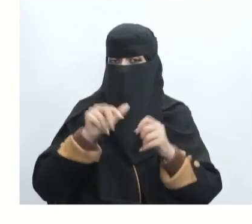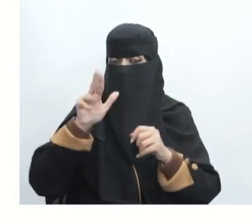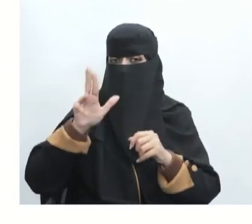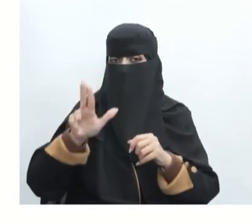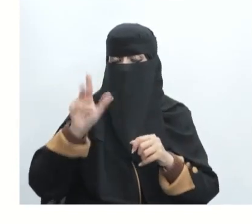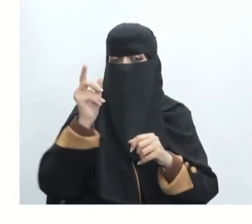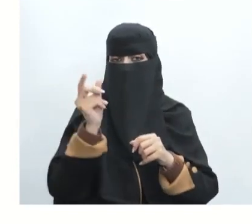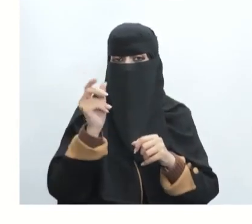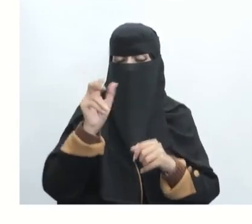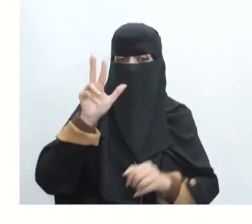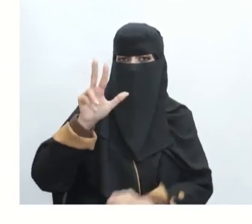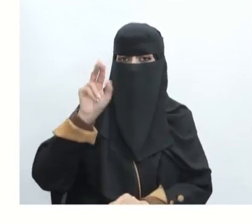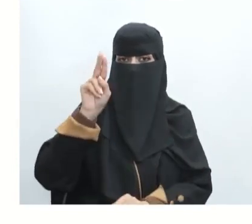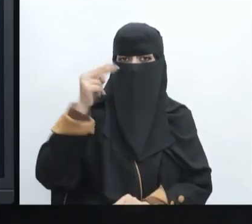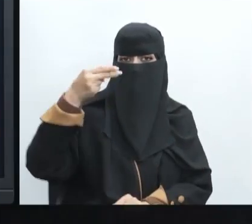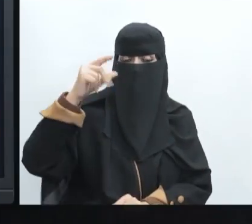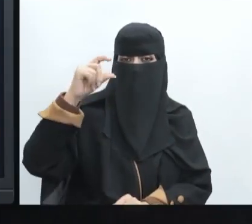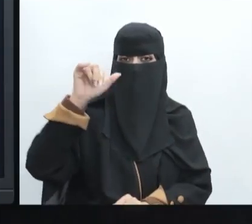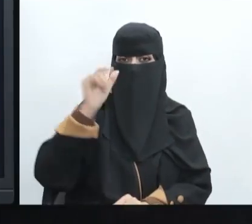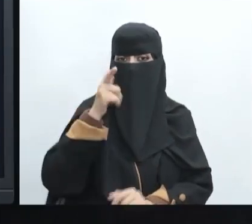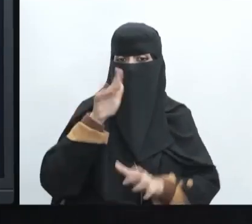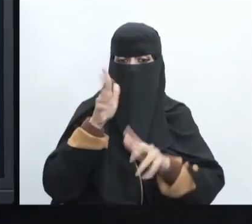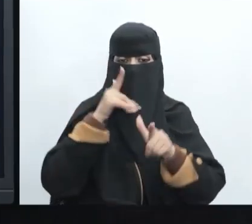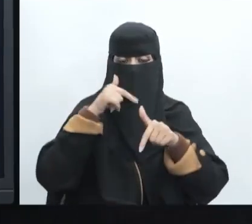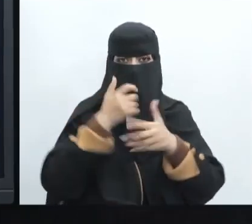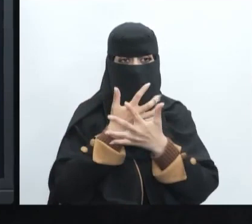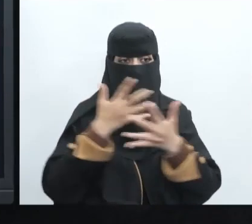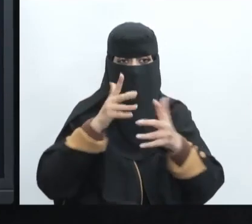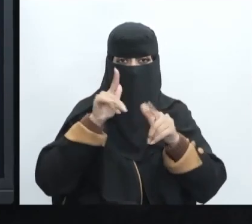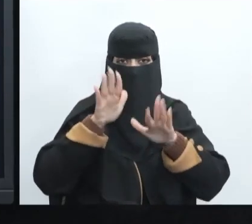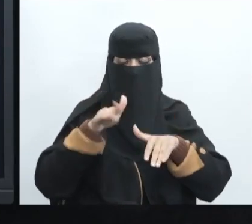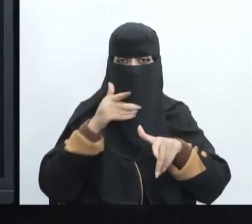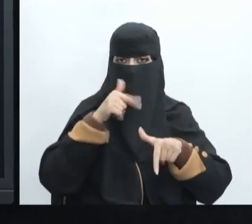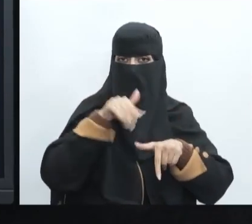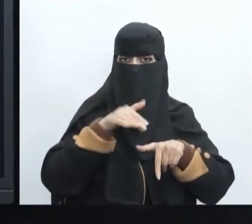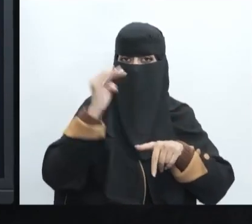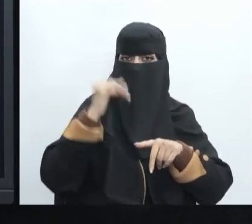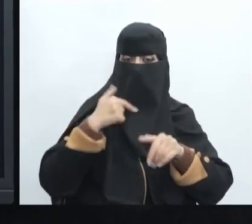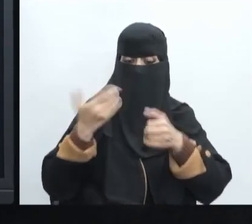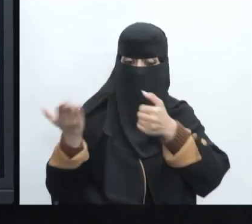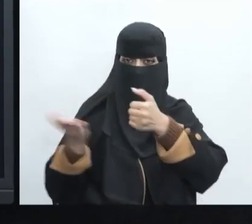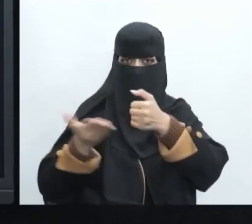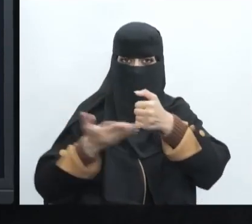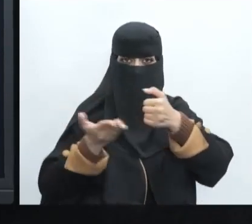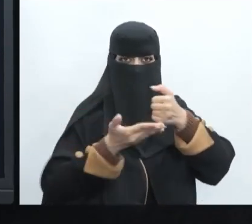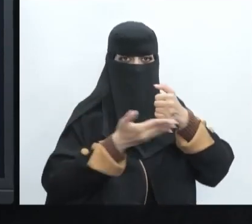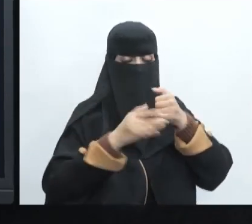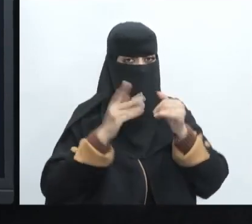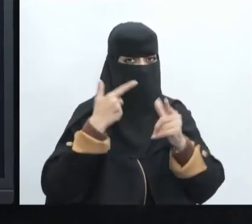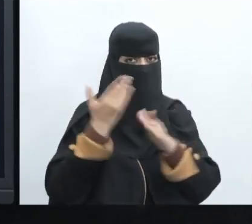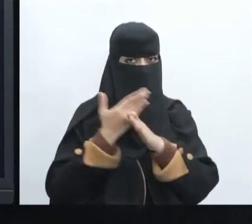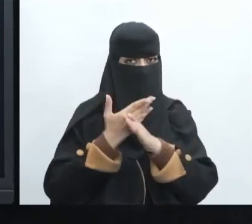نيجيريا لماذا يكثر في الجنوب ممتازين قطع الاخشاب لماذا